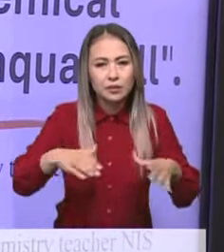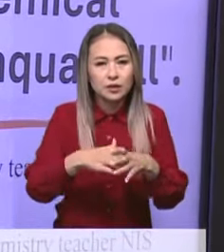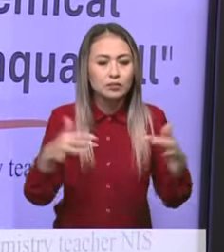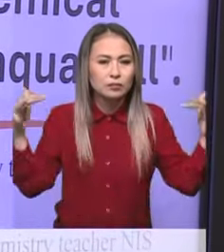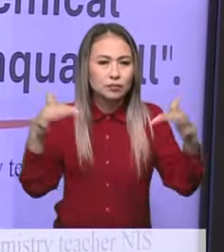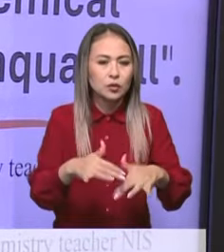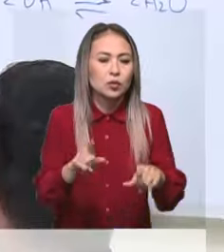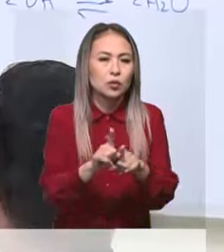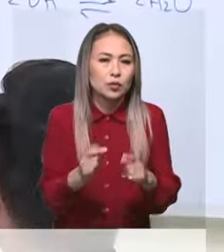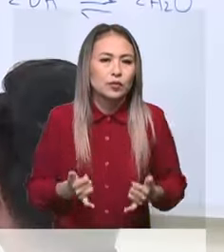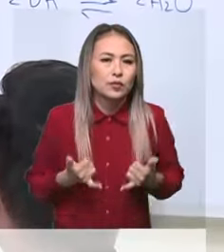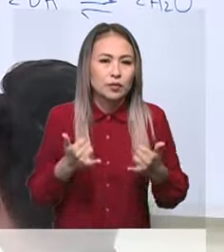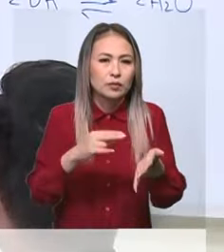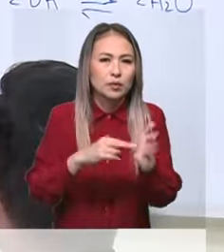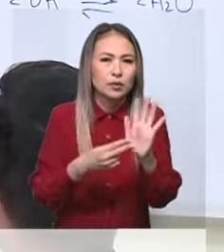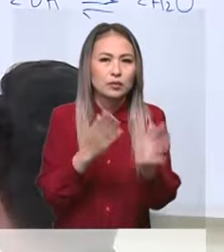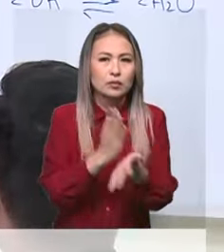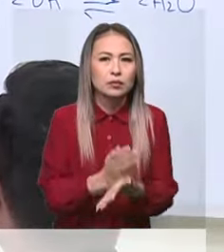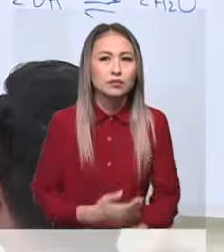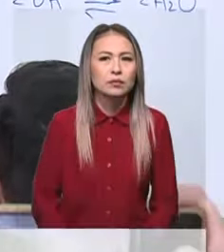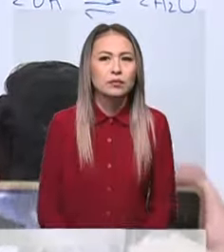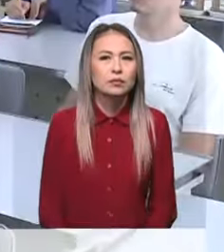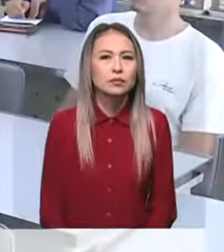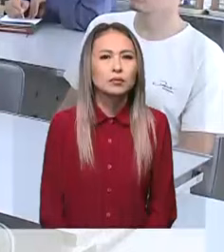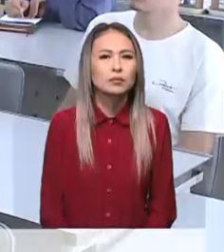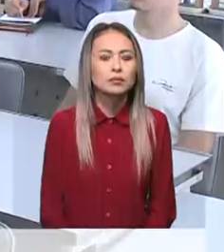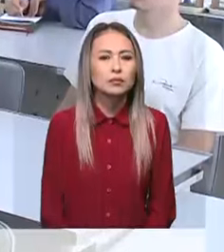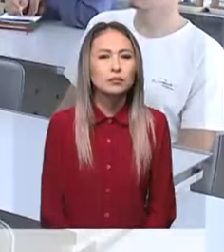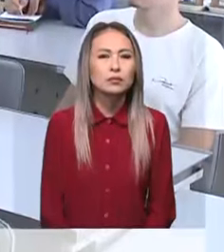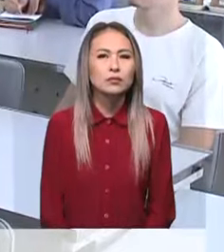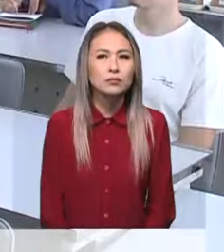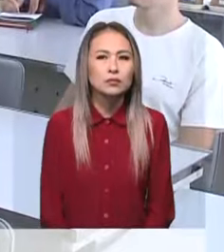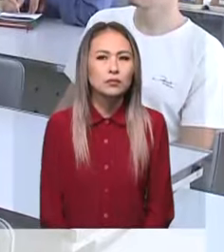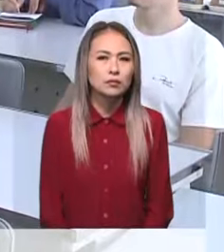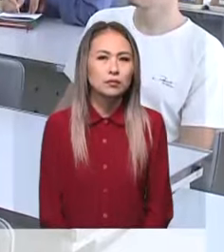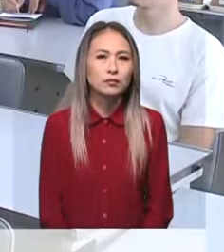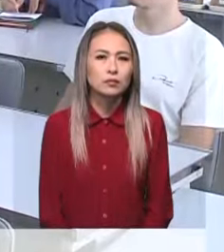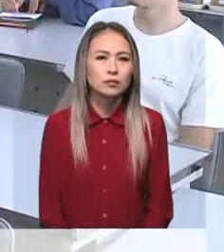жаңа жоба ұсынуды жоспарлап отыр. Асланбек Шырайбек, Байзақов, 24 KZ, Атырау.